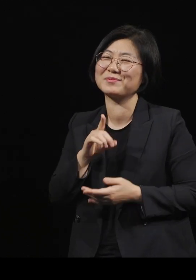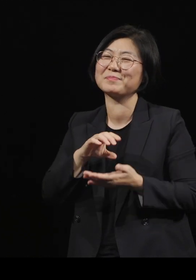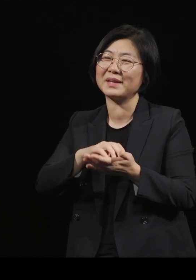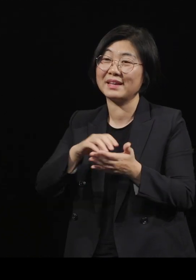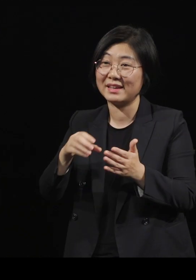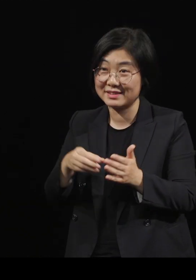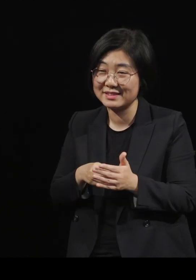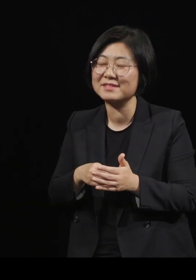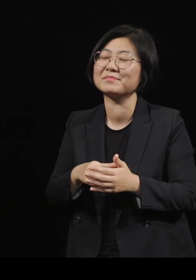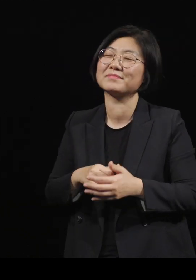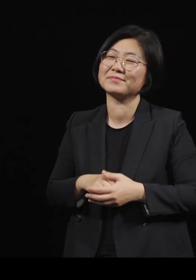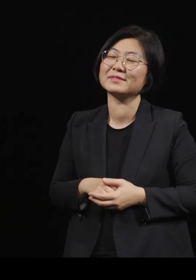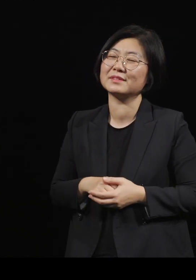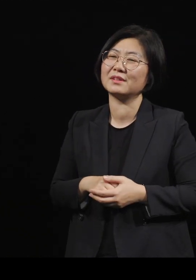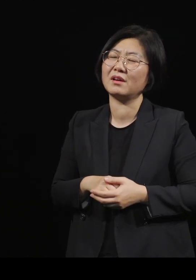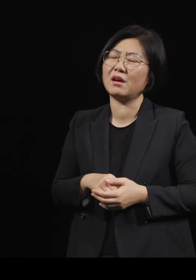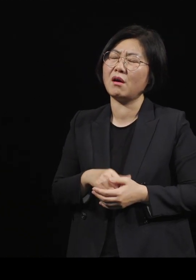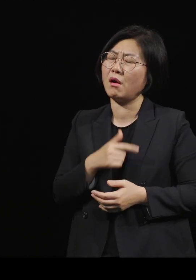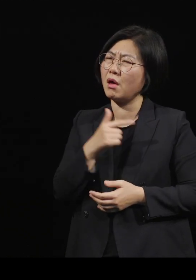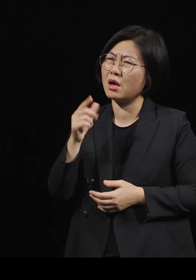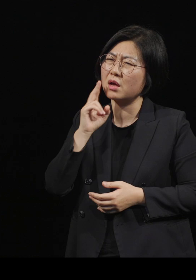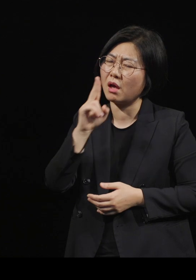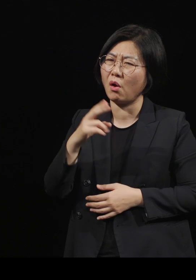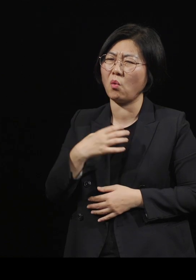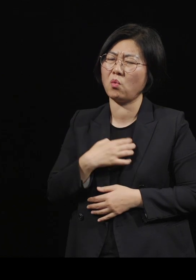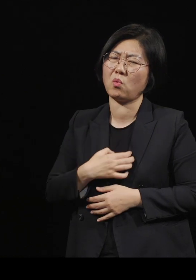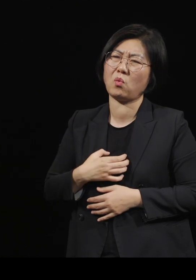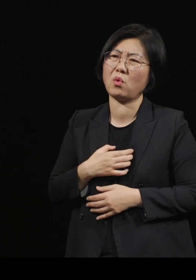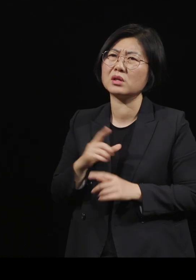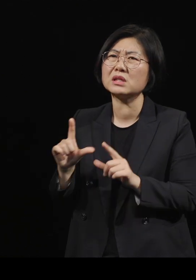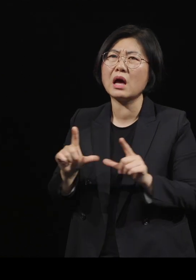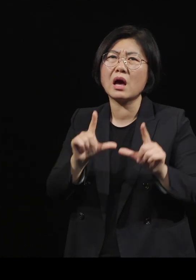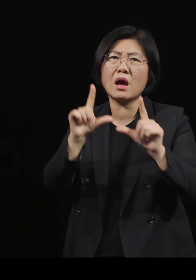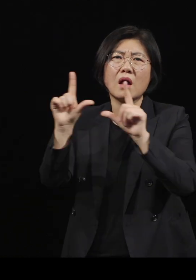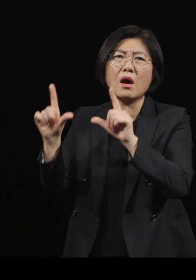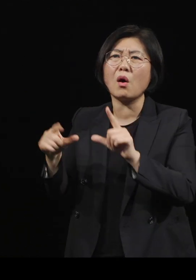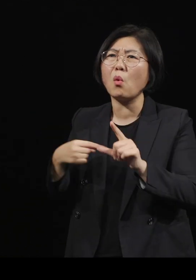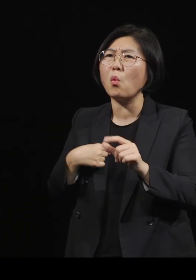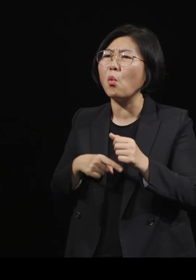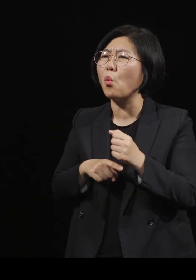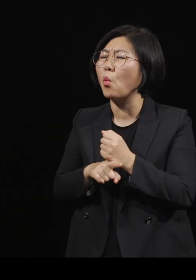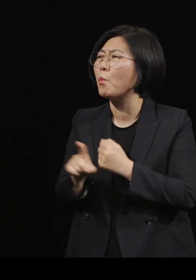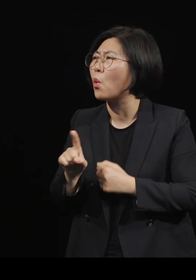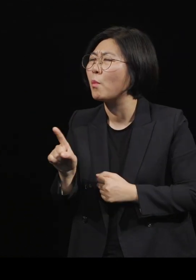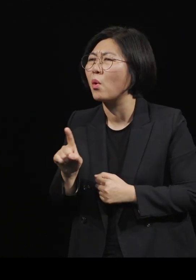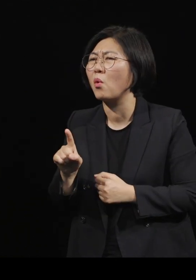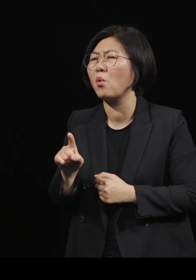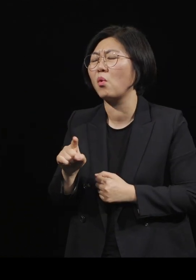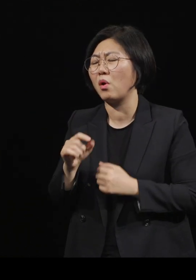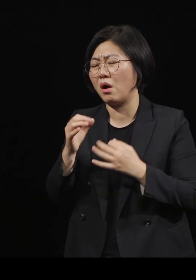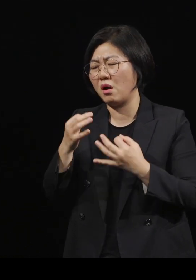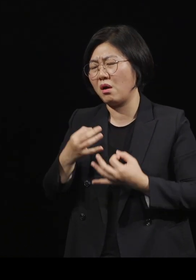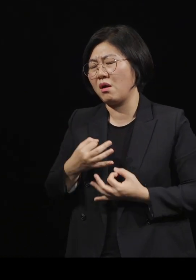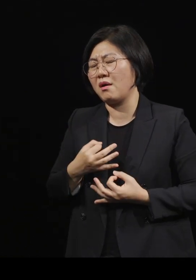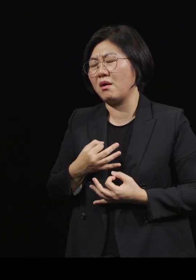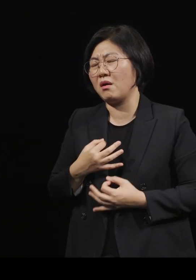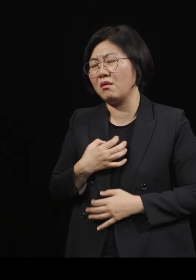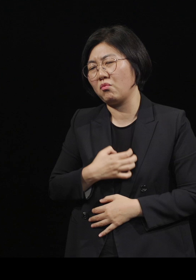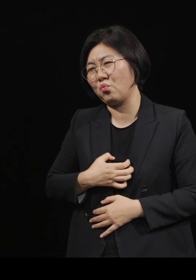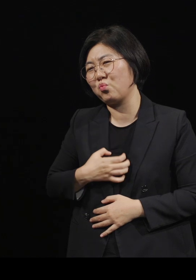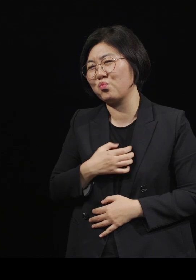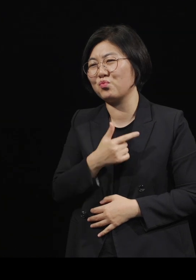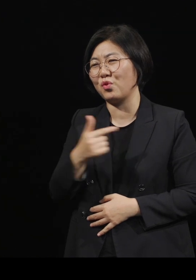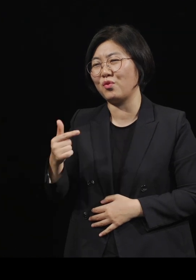그만큼 너무나 고통스럽고 사는 게 의미가 있나 싶었던 거겠죠. 그런데